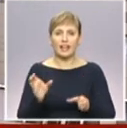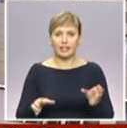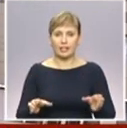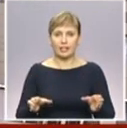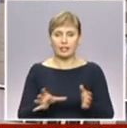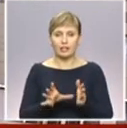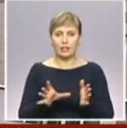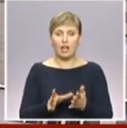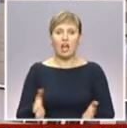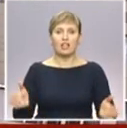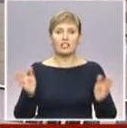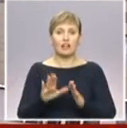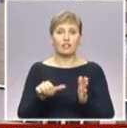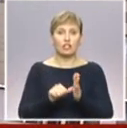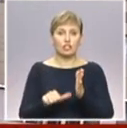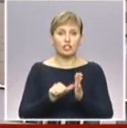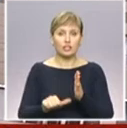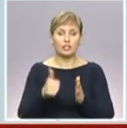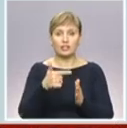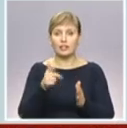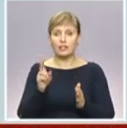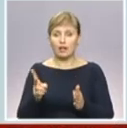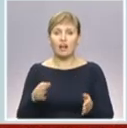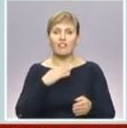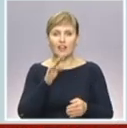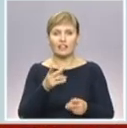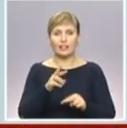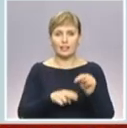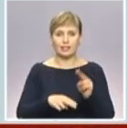теплоэнергии. Оставшихся 60 гигакалорий хватит для